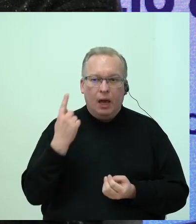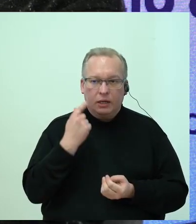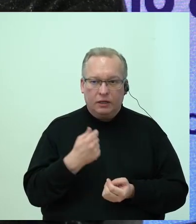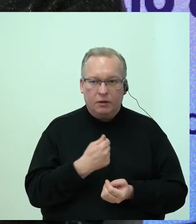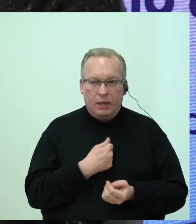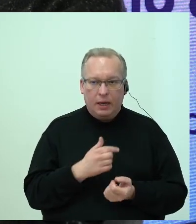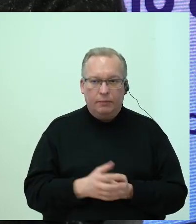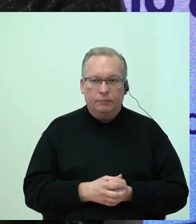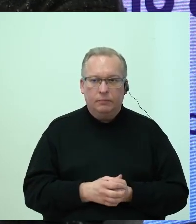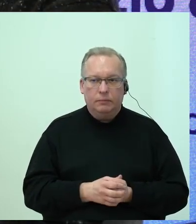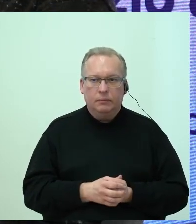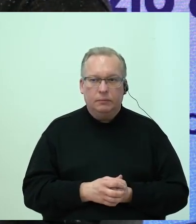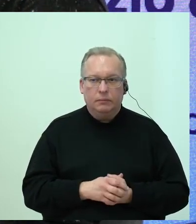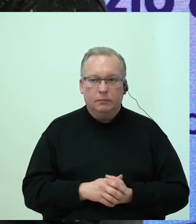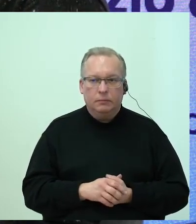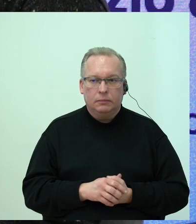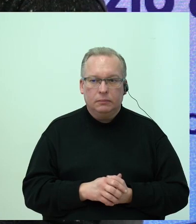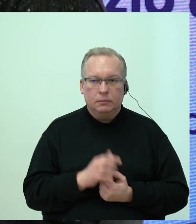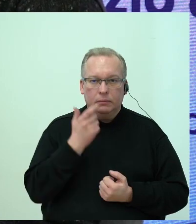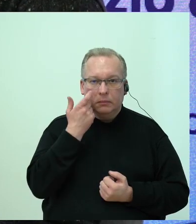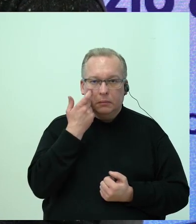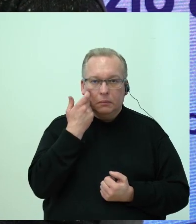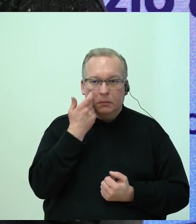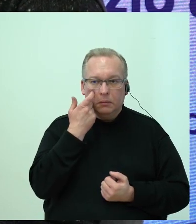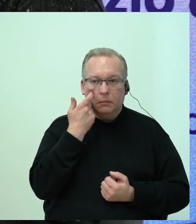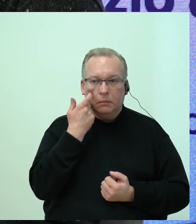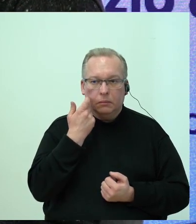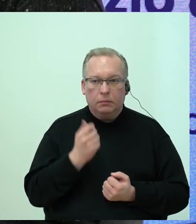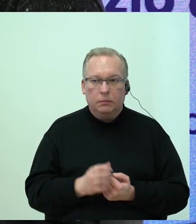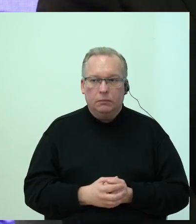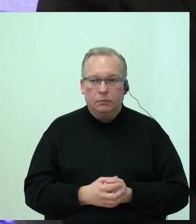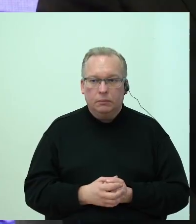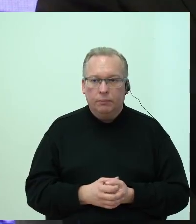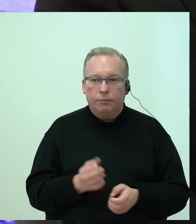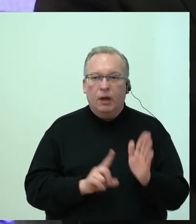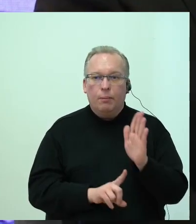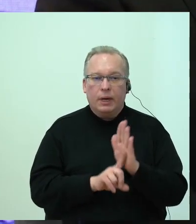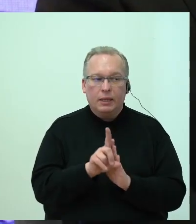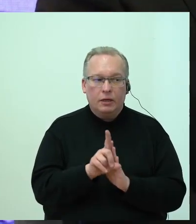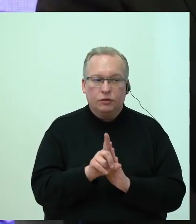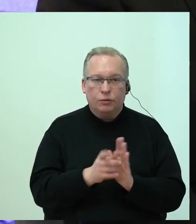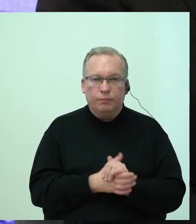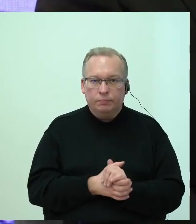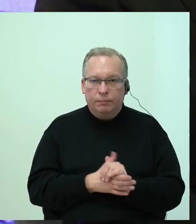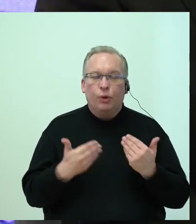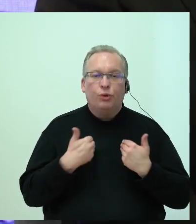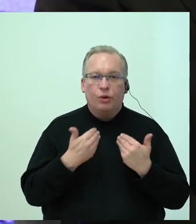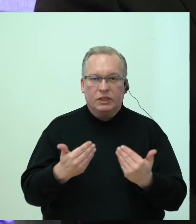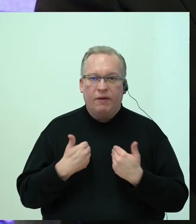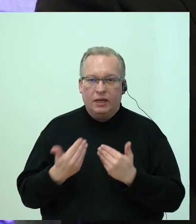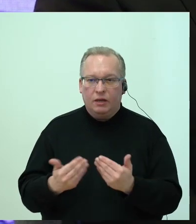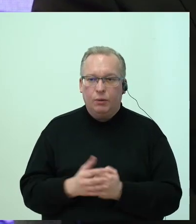mane? I'll start with congratulations Pradėsiu because nuo